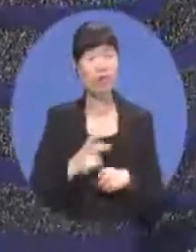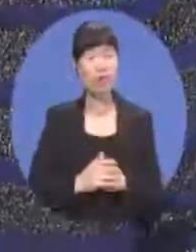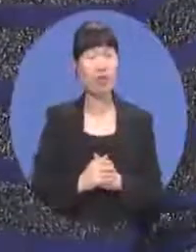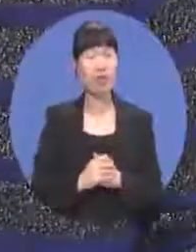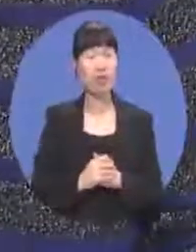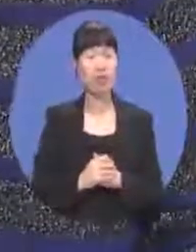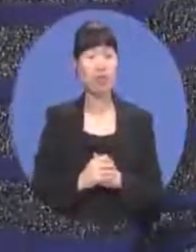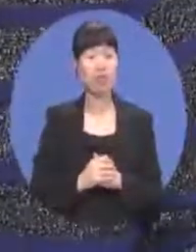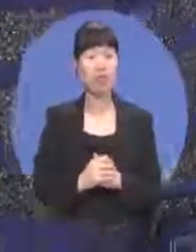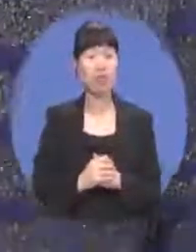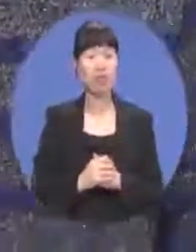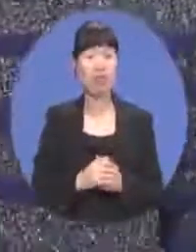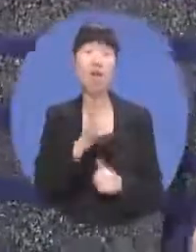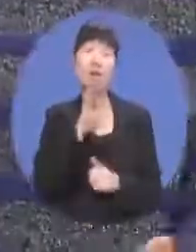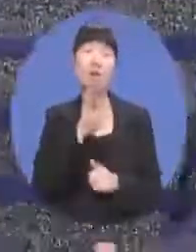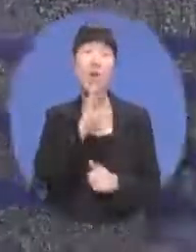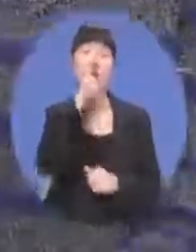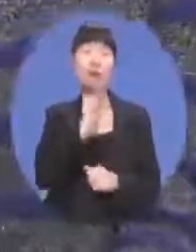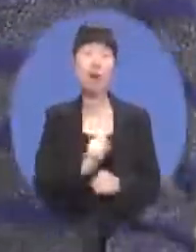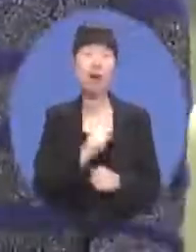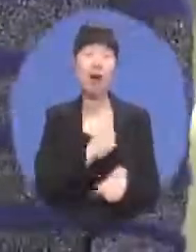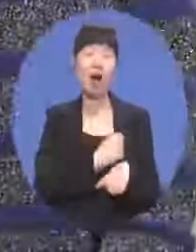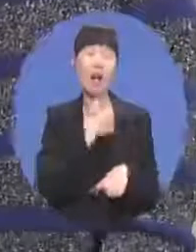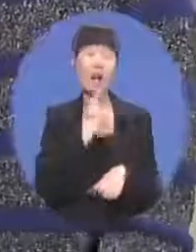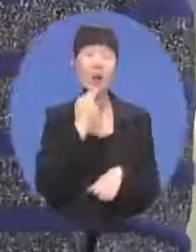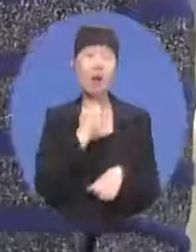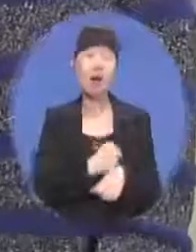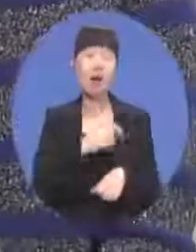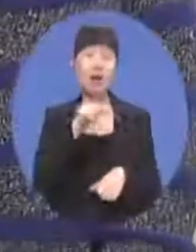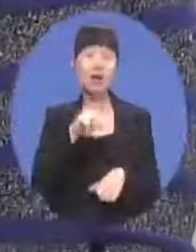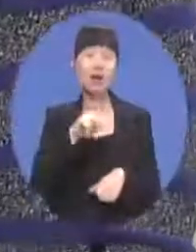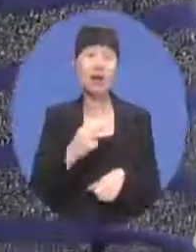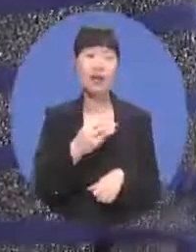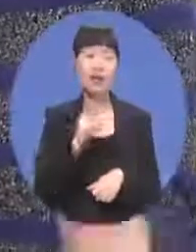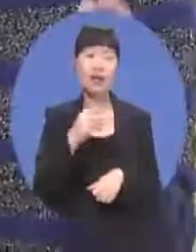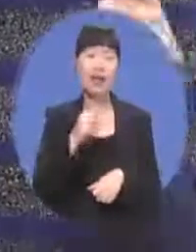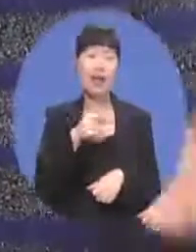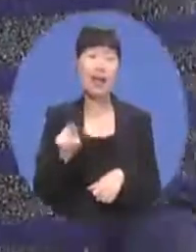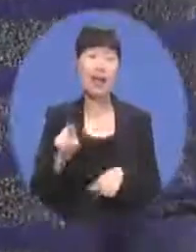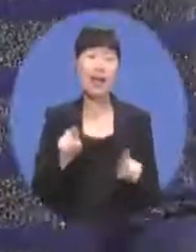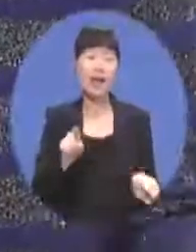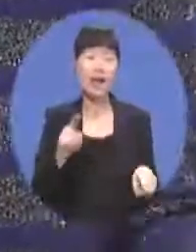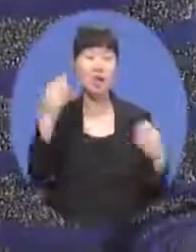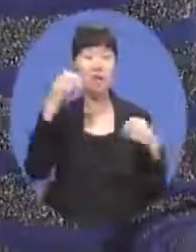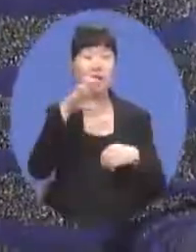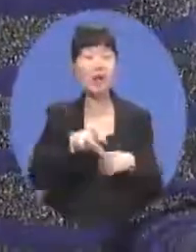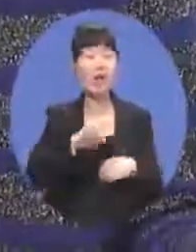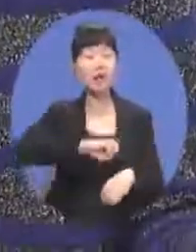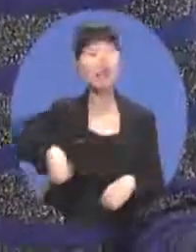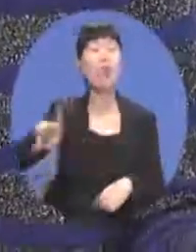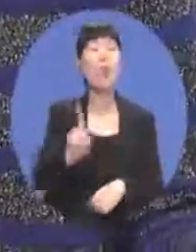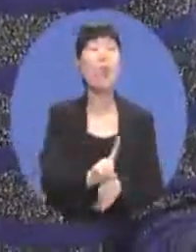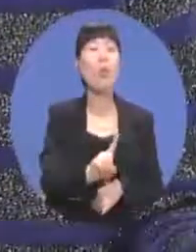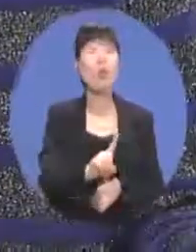어? 그래, 그래. 좋아, 좋아. 너 할 얘기 없으면 그래. 신데렐라가 그런 무도회장에 가서 잃어버린 거 뭐였지? 그게요.